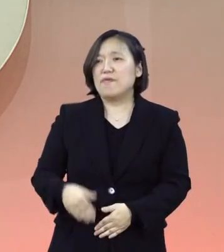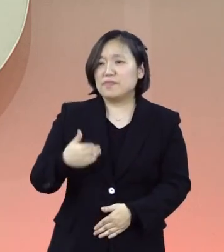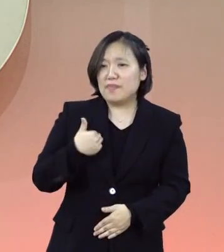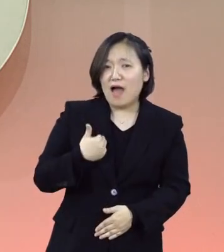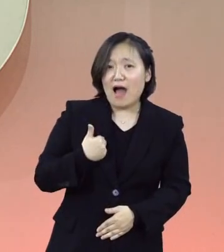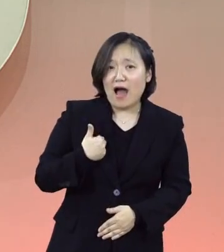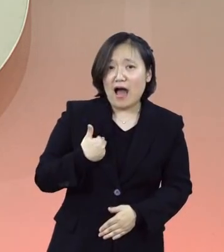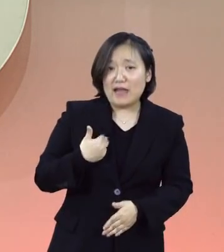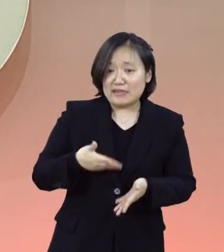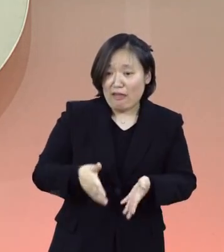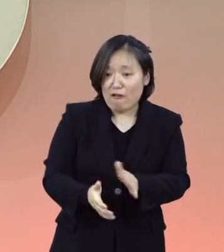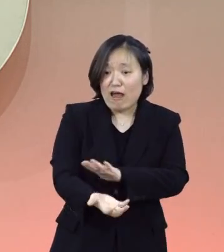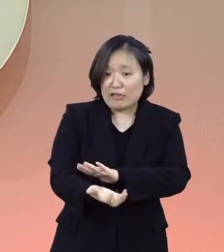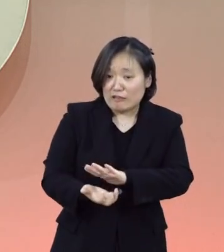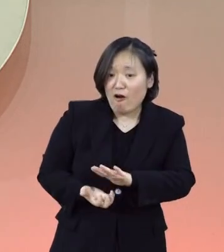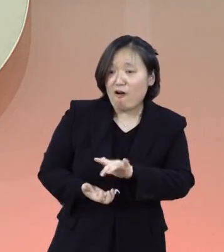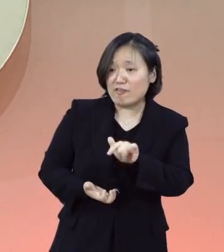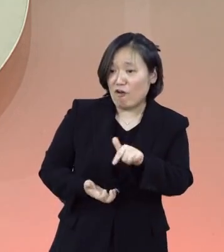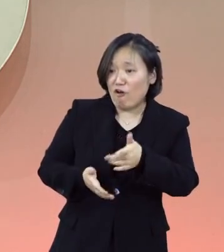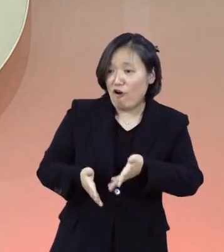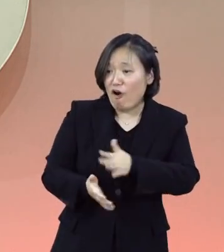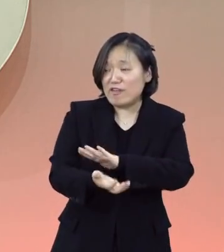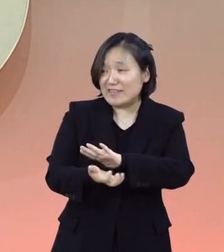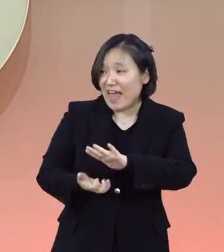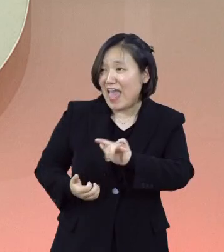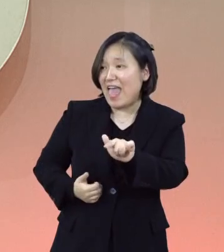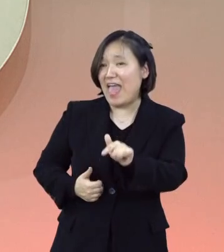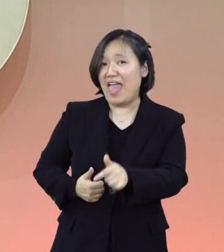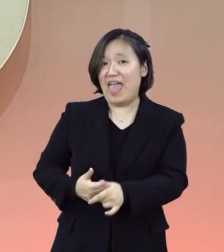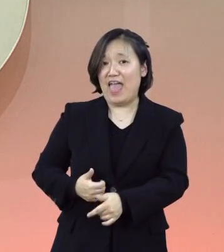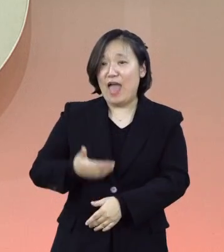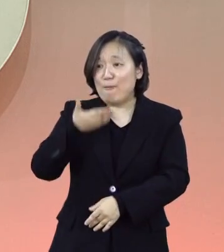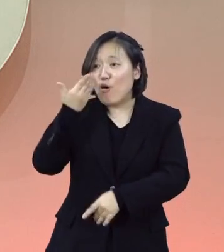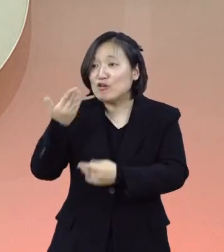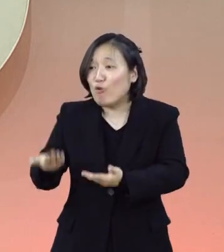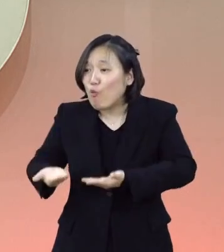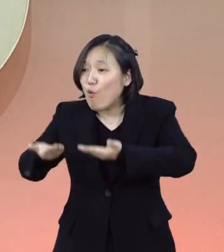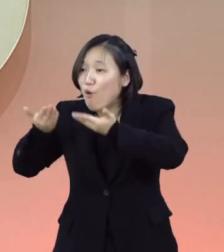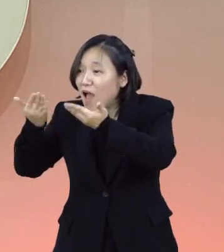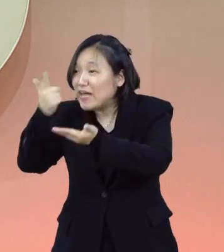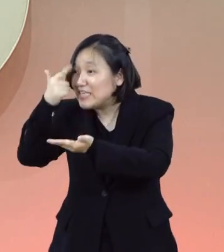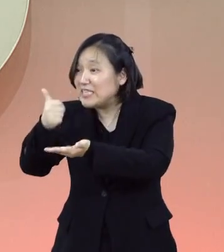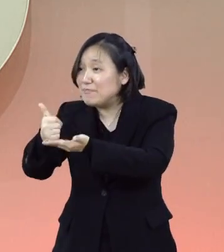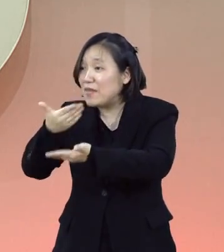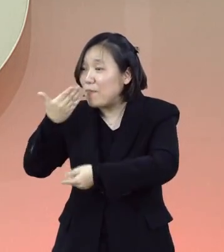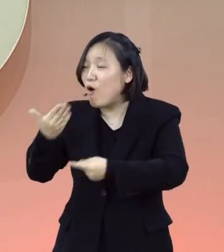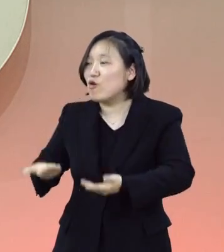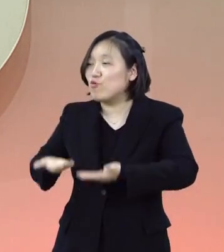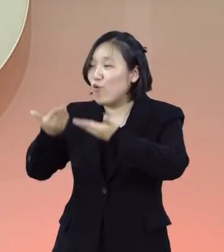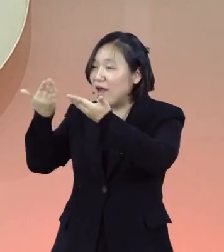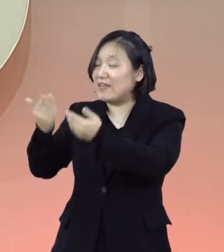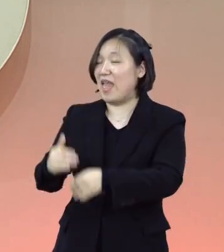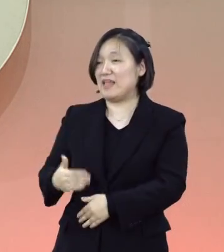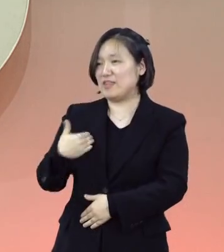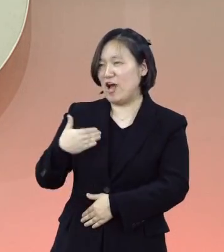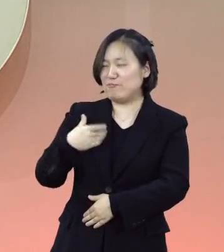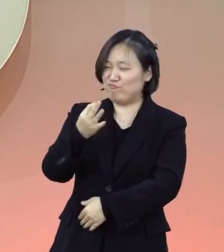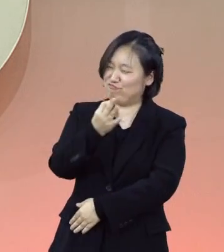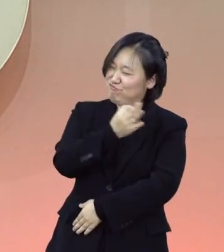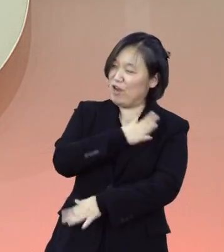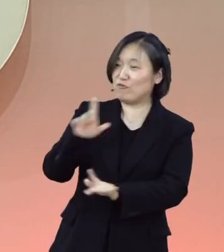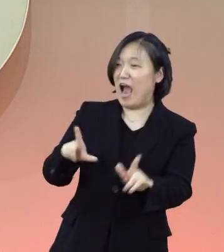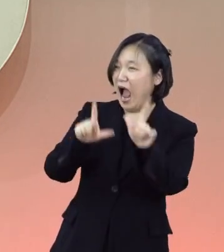먹을 새참을 공양 올리면서 제 소원은 잘 먹고 잘 사는 게 소원입니다. 그 한마디의 그 원력